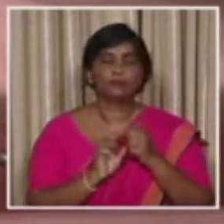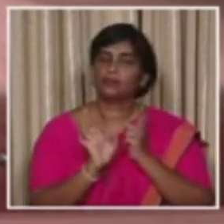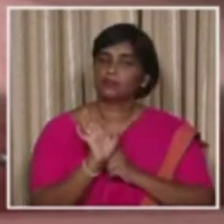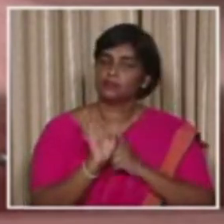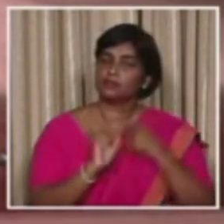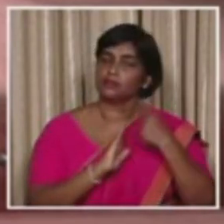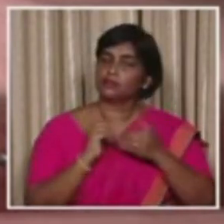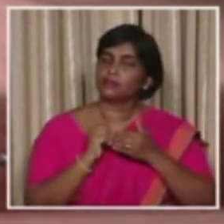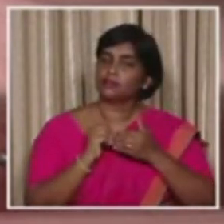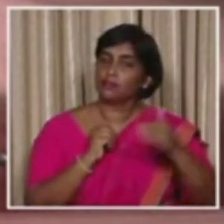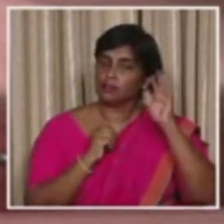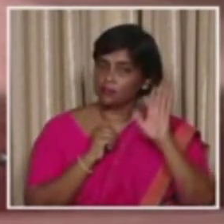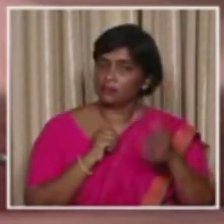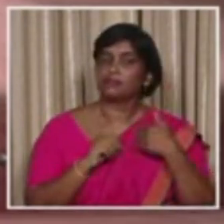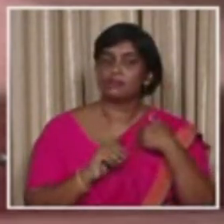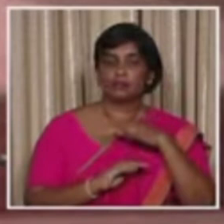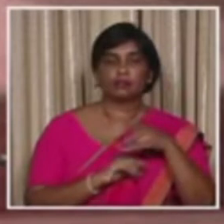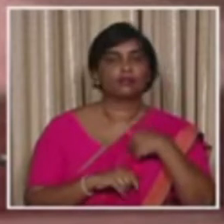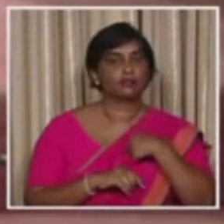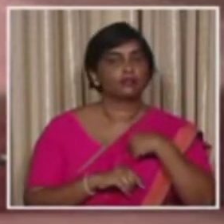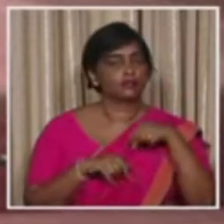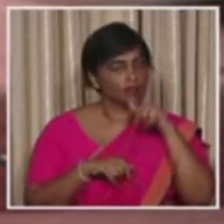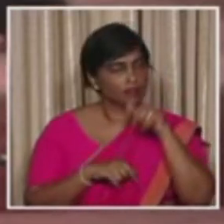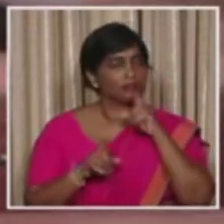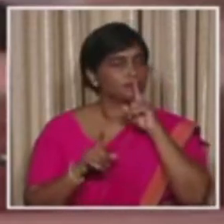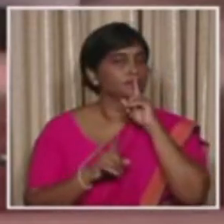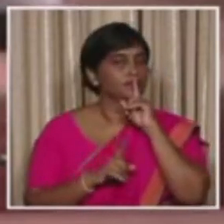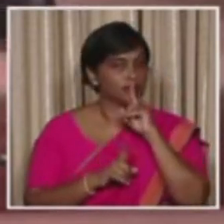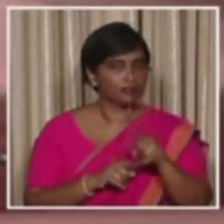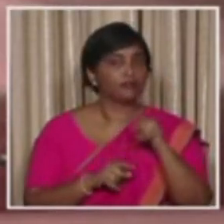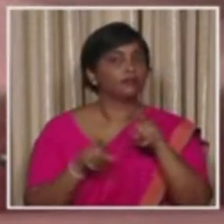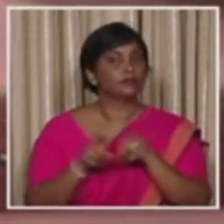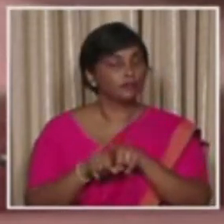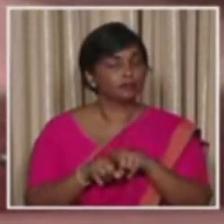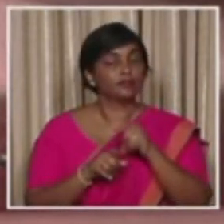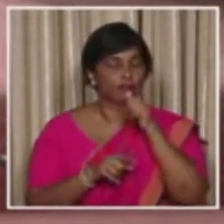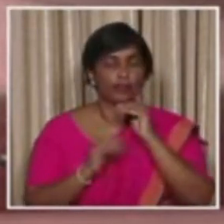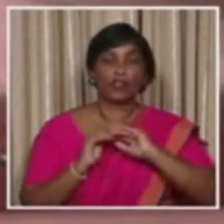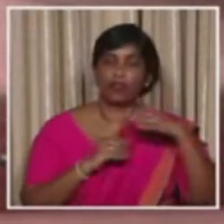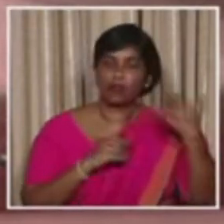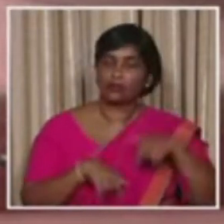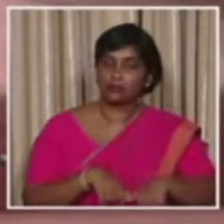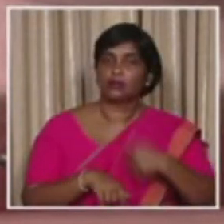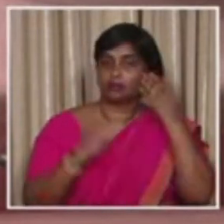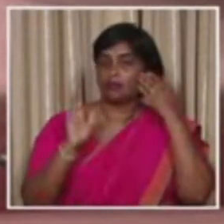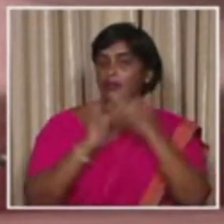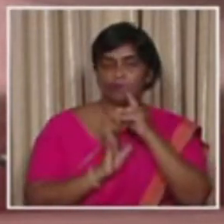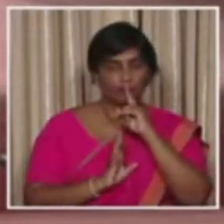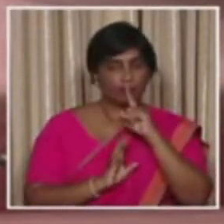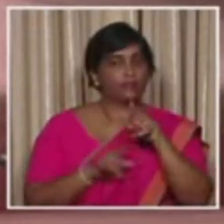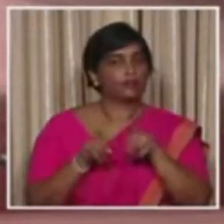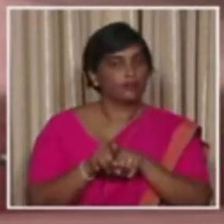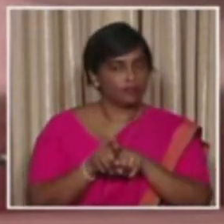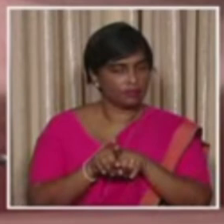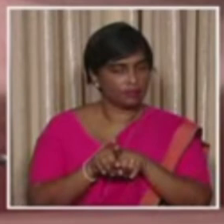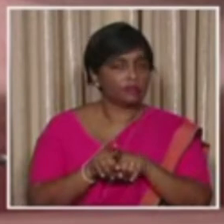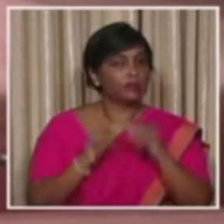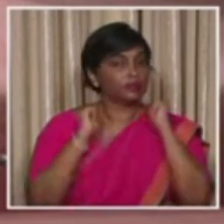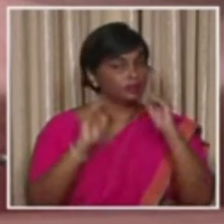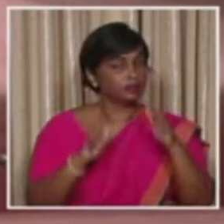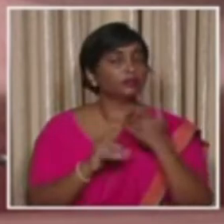என்று நாங்கள் இந்த பாராளுமன்றத்திலும் வெளியிலும் தொடர்ச்சியாக சொல்லிக் கொண்டிருக்கின்றோம். அதைத்தான் இப்பொழுதும் சொல்கின்றோம். அரசியல் தீர்வு, நிரந்தர அரசியல் தீர்வு